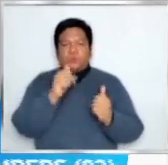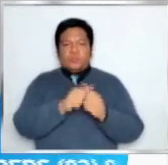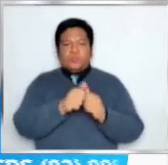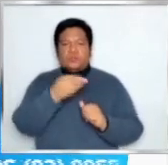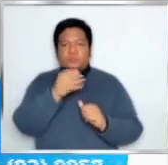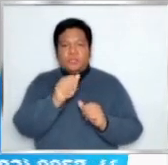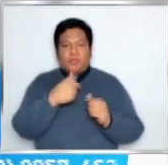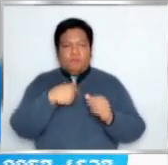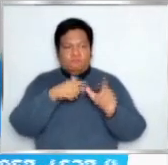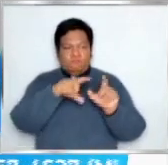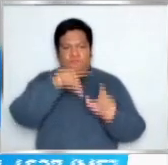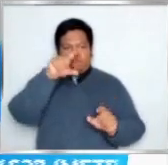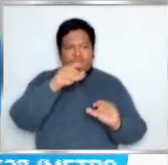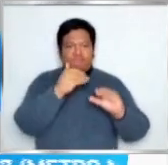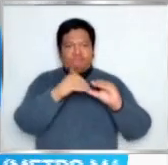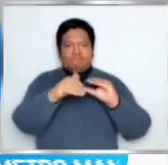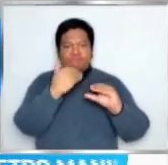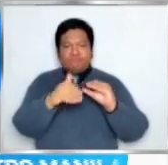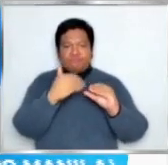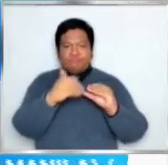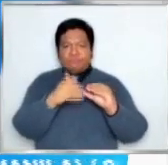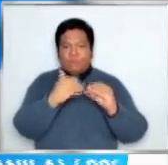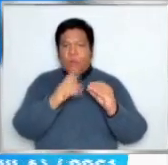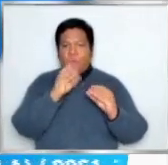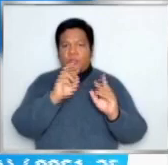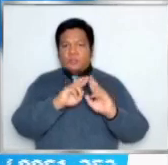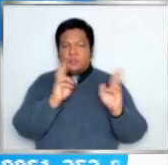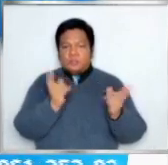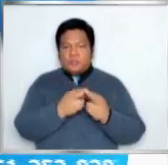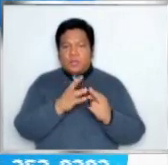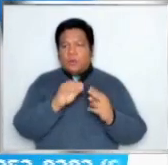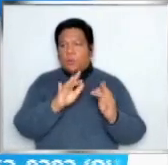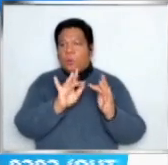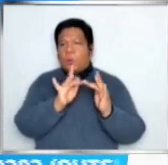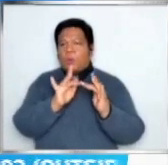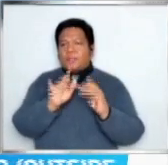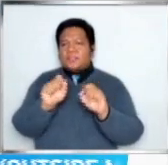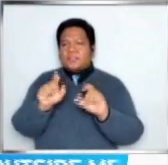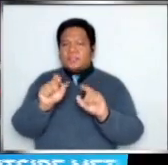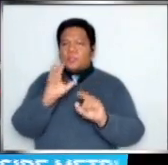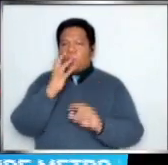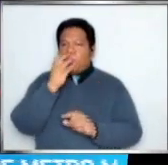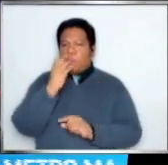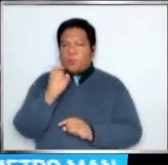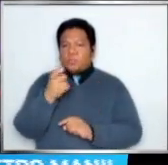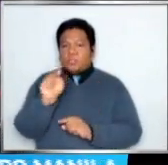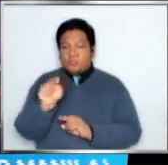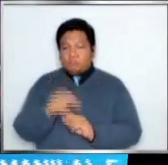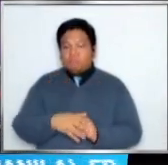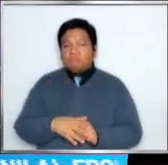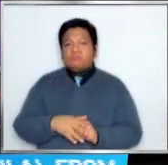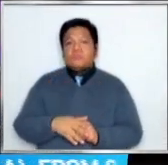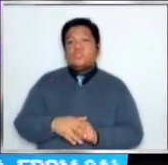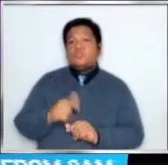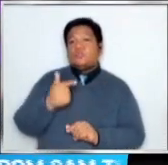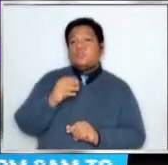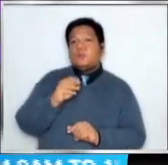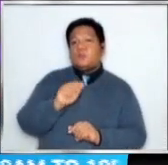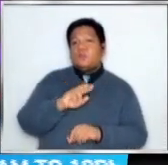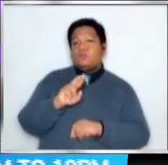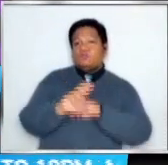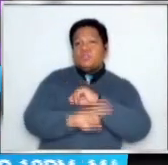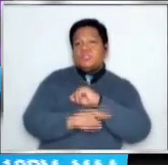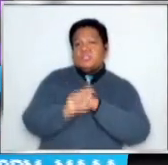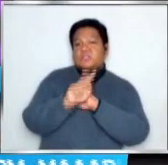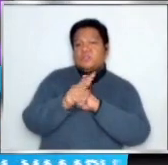mga kamag-anak ng kanyang asawa at ng online seller ng oxygen tank. Sinubukan ng GMA Regional TV Balitang Bisdak na